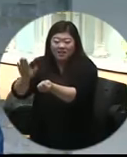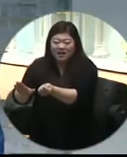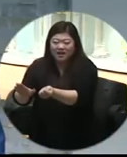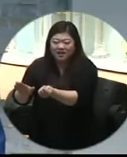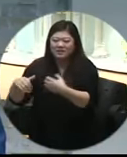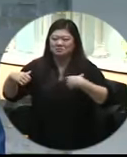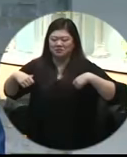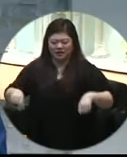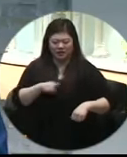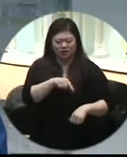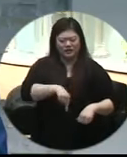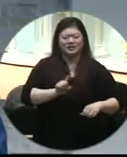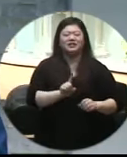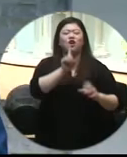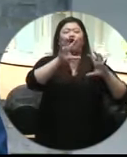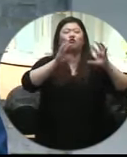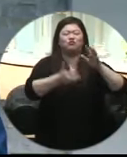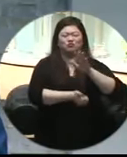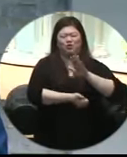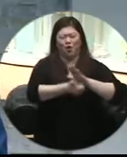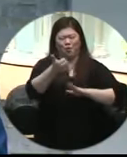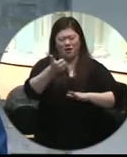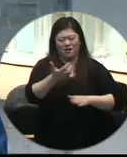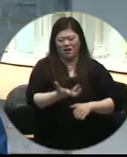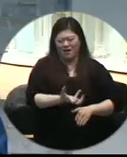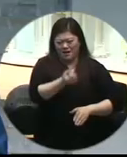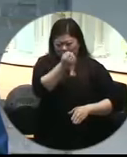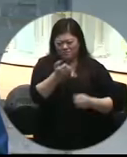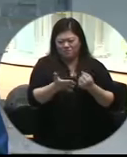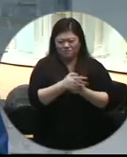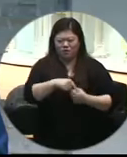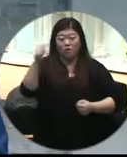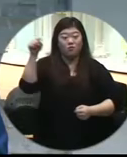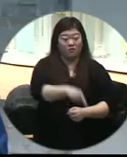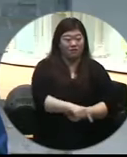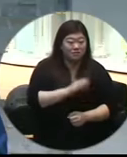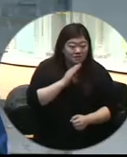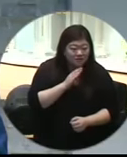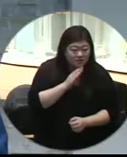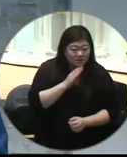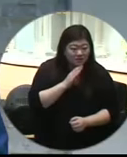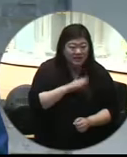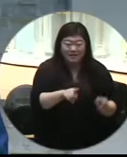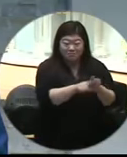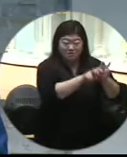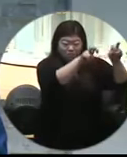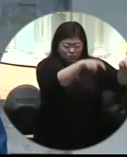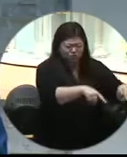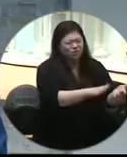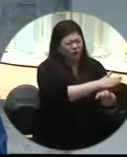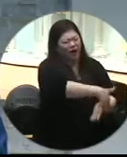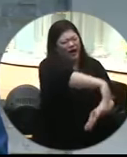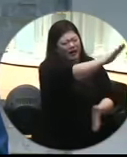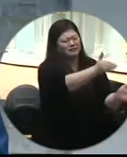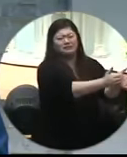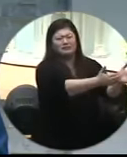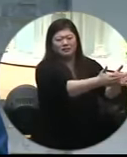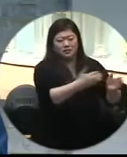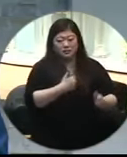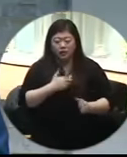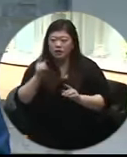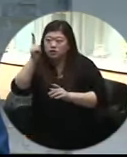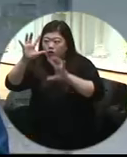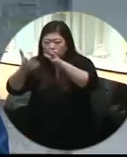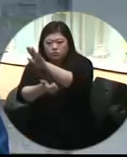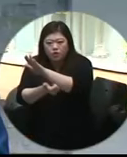천국에 소망이 있기 때문에. 우리는 세상 사람들과 차원이 다르기 때문에, 인생관이 다르기 때문에,